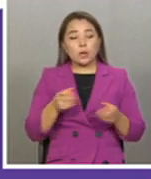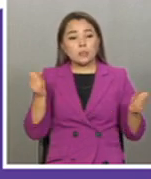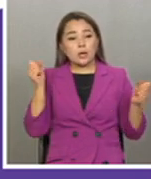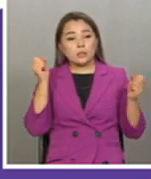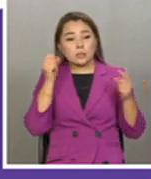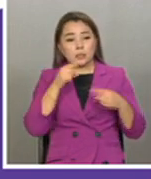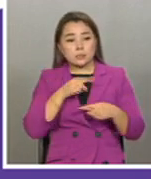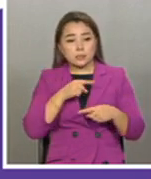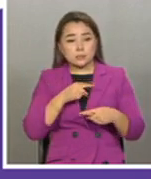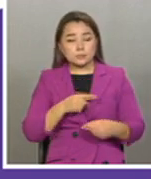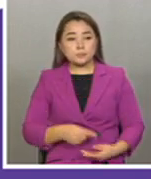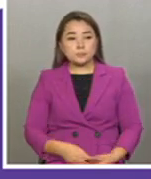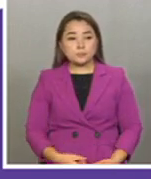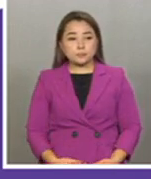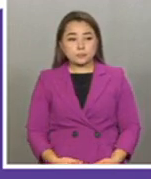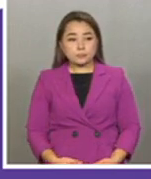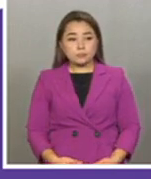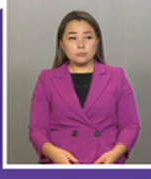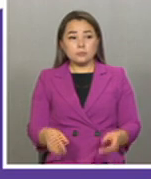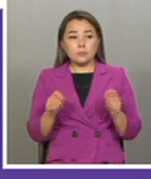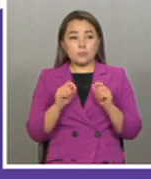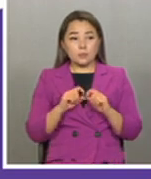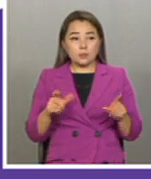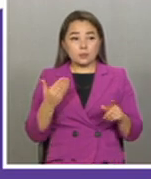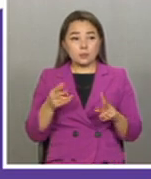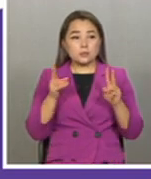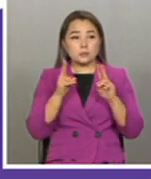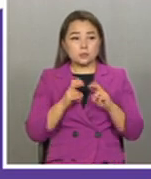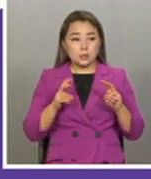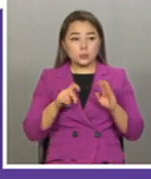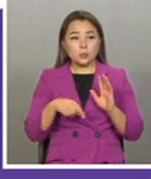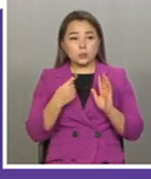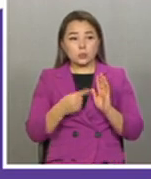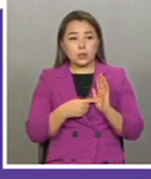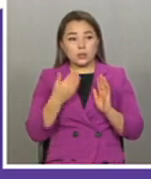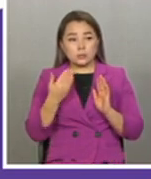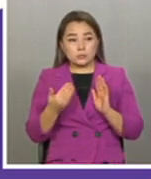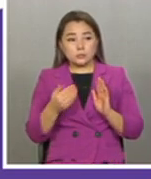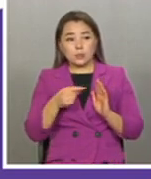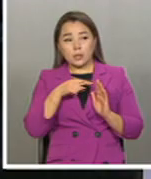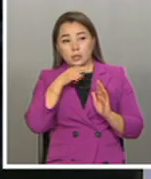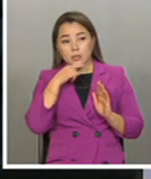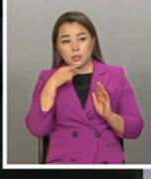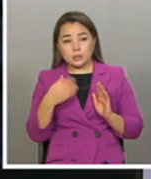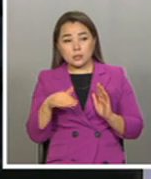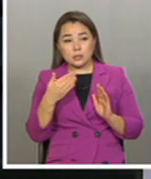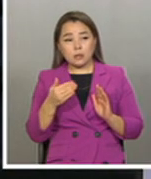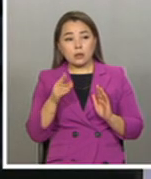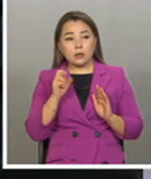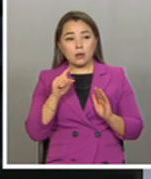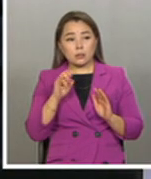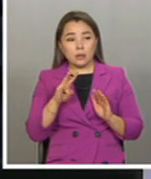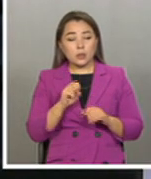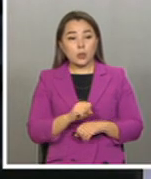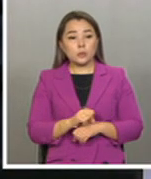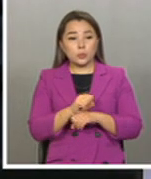анықтайсыздар. Сабағымыздың зерттеу сұрағы Ресейдегі қазан төңкерісі